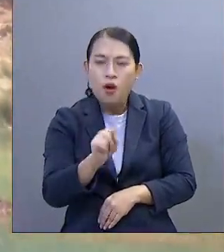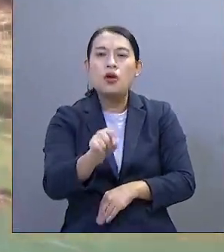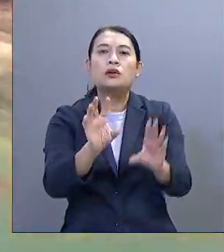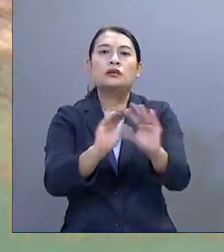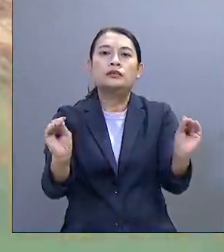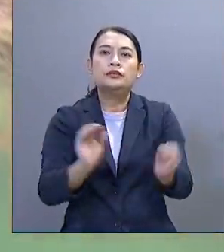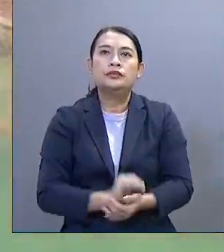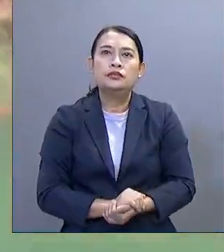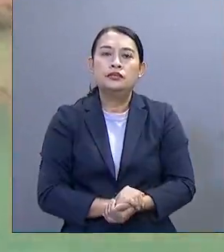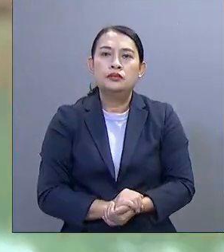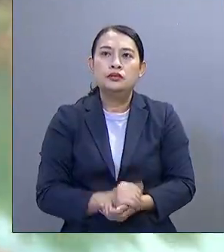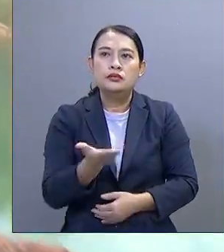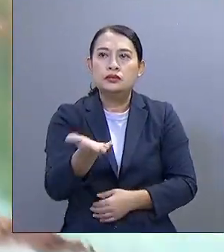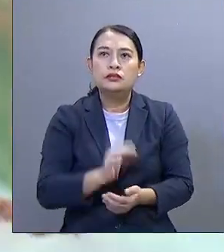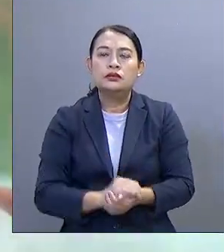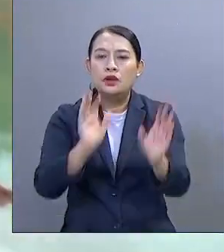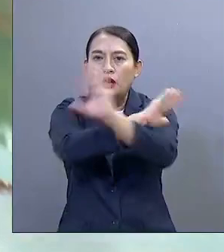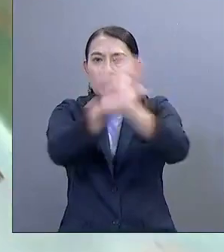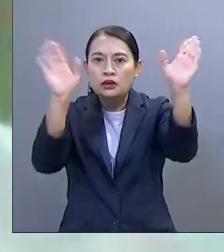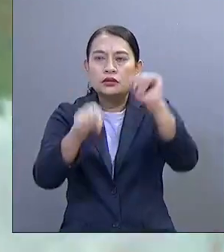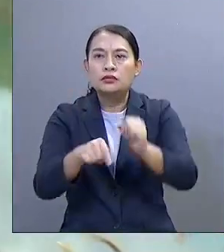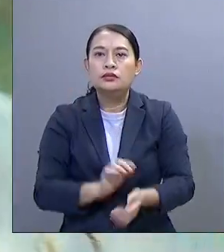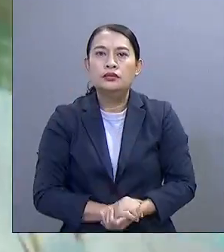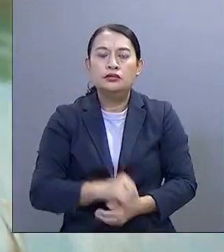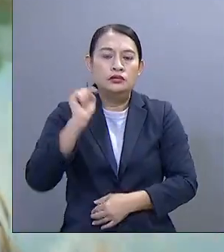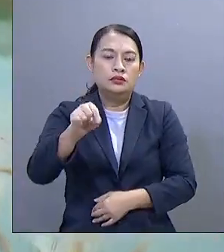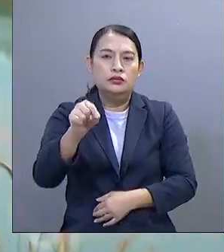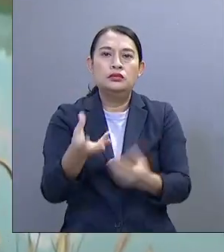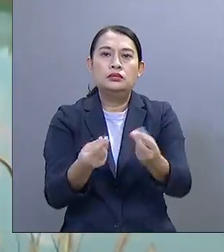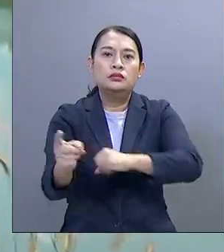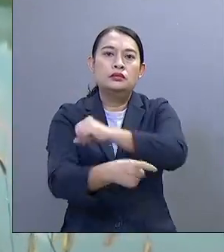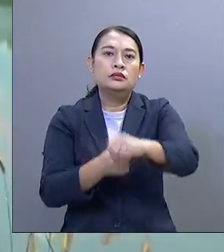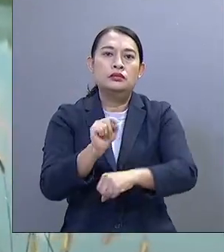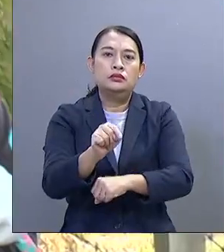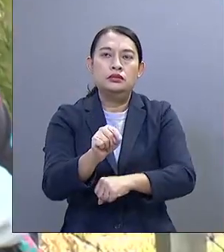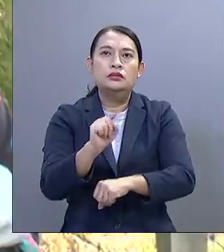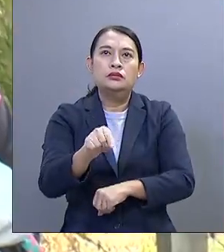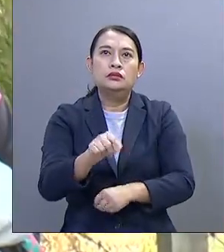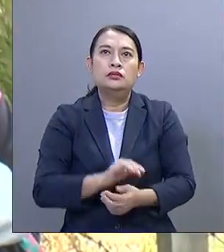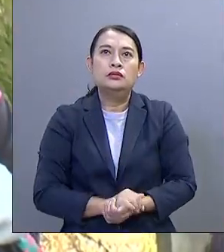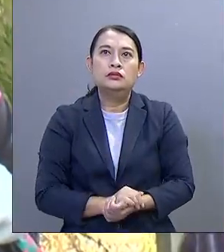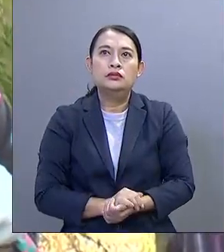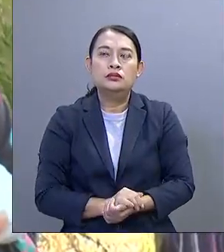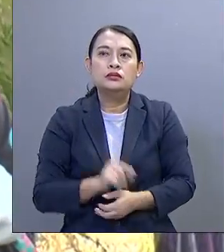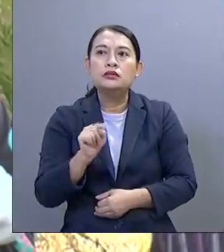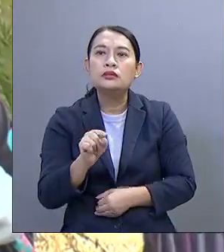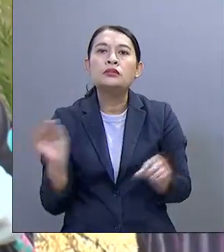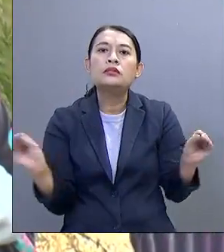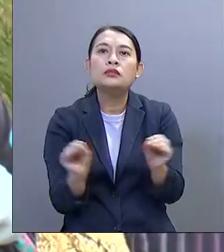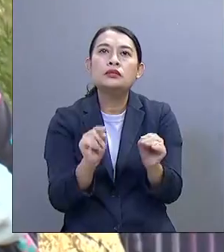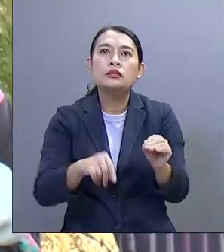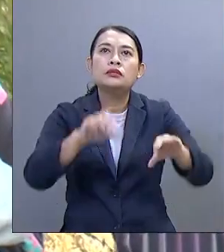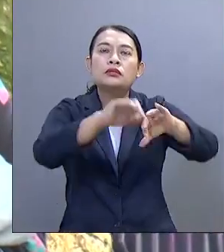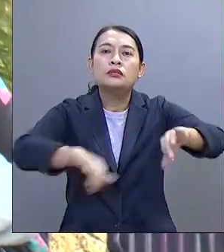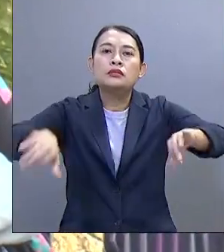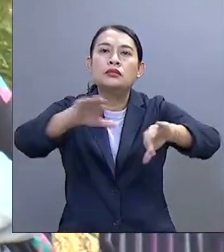อยากให้เขายุดขาดปัดเลยิก เลิกทิ้นนี้ไล่หน้า ท้าง ไก่โบริเวีย ที่มันคุดนมา